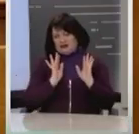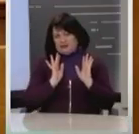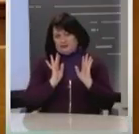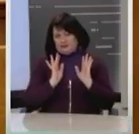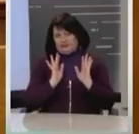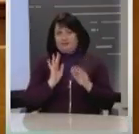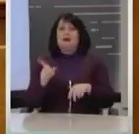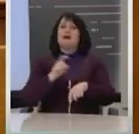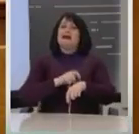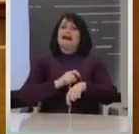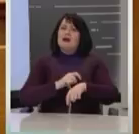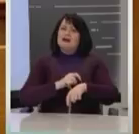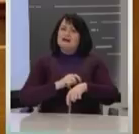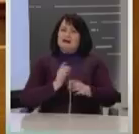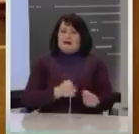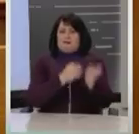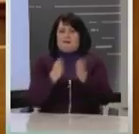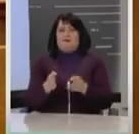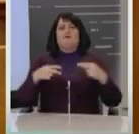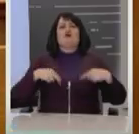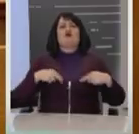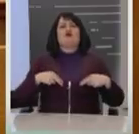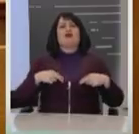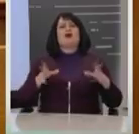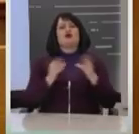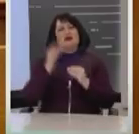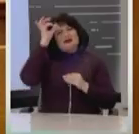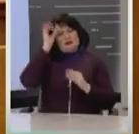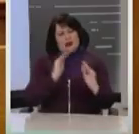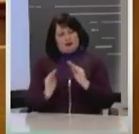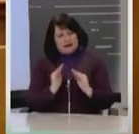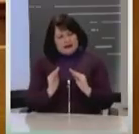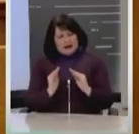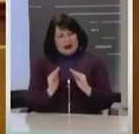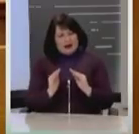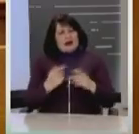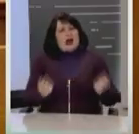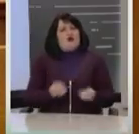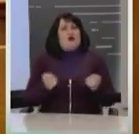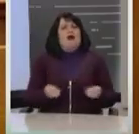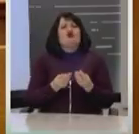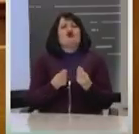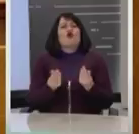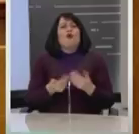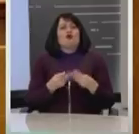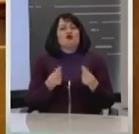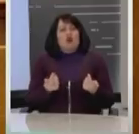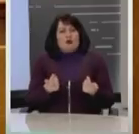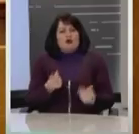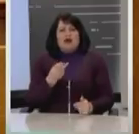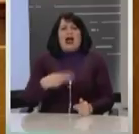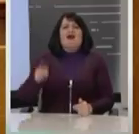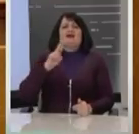Την ίδια στιγμή, από την πλευρά του Υπουργείου Προστασίας του Πολίτη, έχουν γίνει ήδη ενέργειες, τόσο για την αύξηση